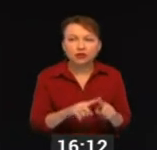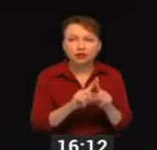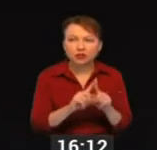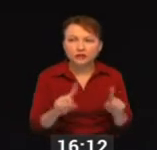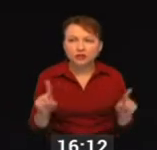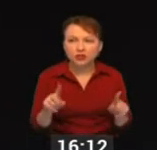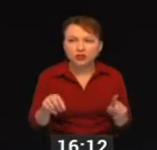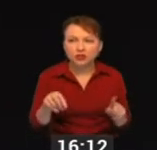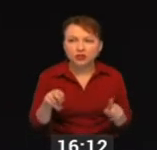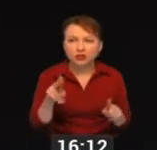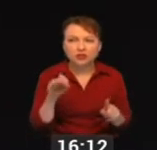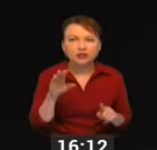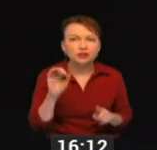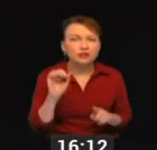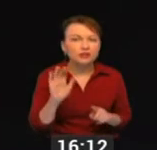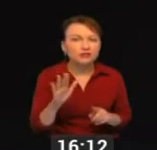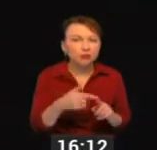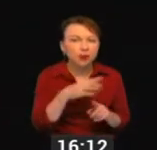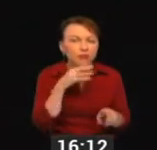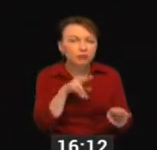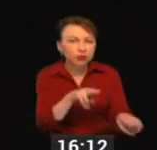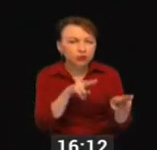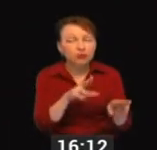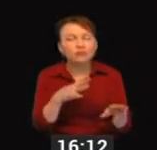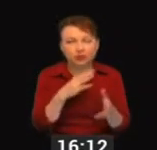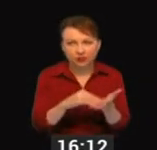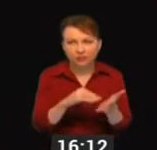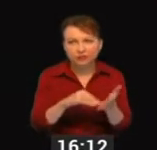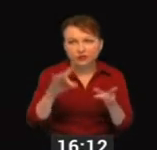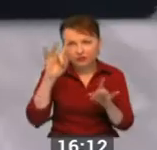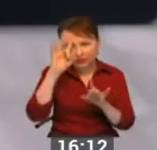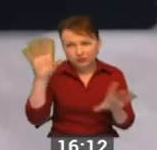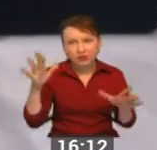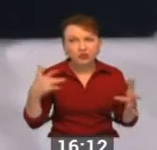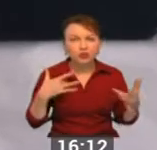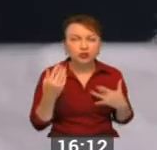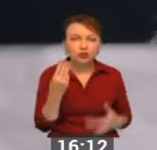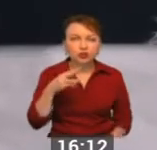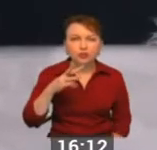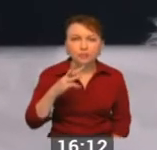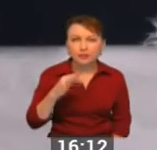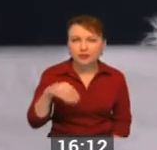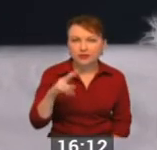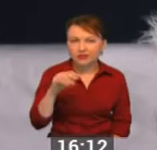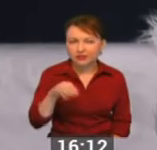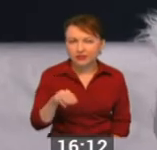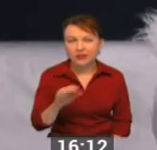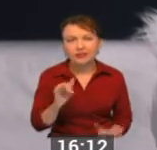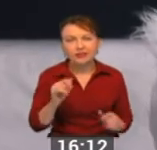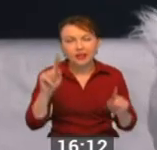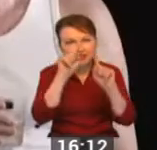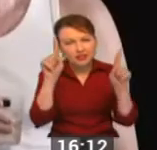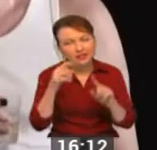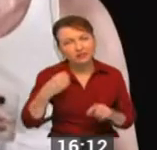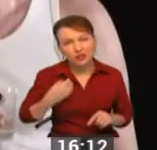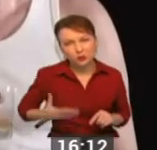детективна історія з багатьма пострілами була написана видатним драматургом Шміттом спеціально для бенефісу зірки